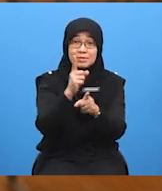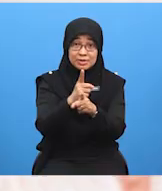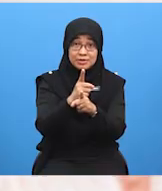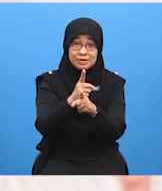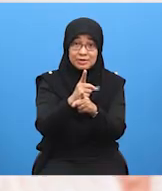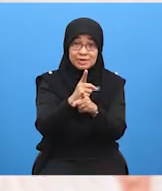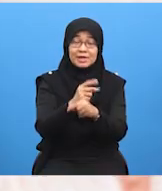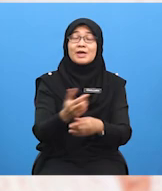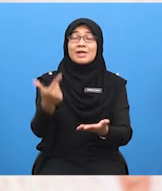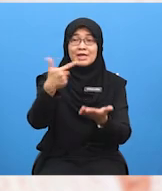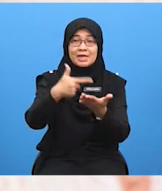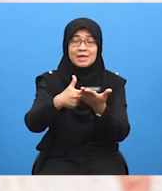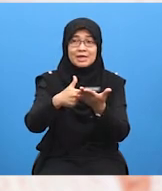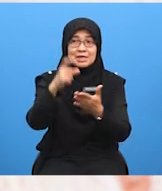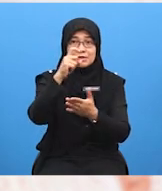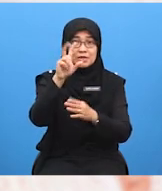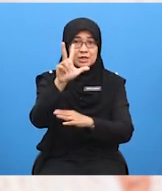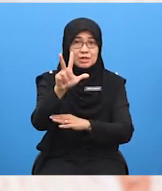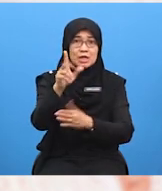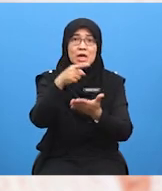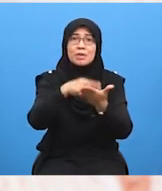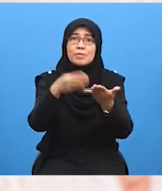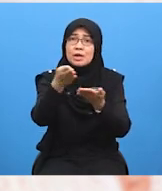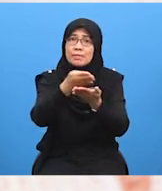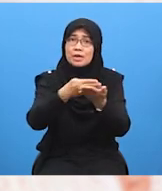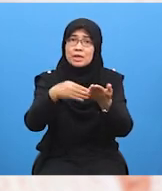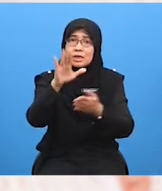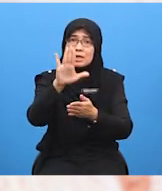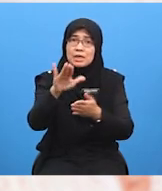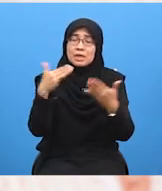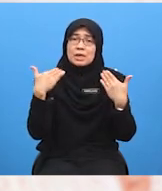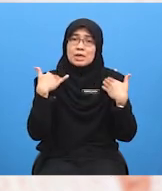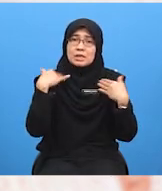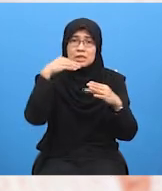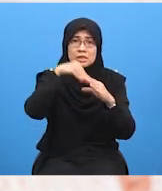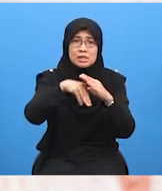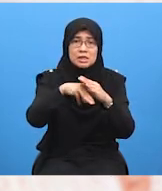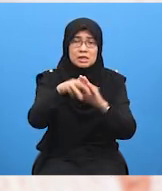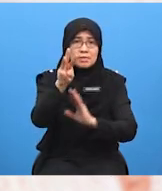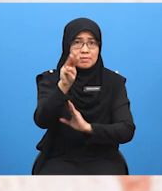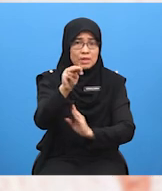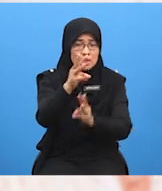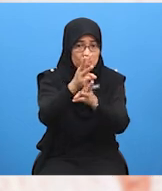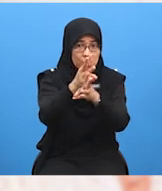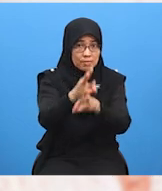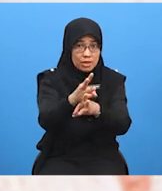Tahniah. Soalan yang ketiga, apakah bahagian-bahagian yang terdapat di dalam mikro pengawal?